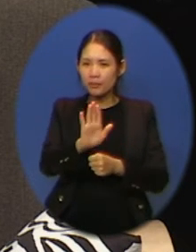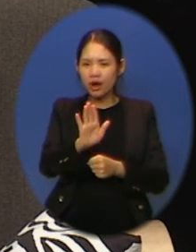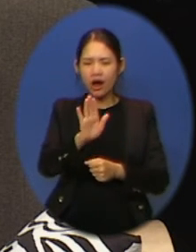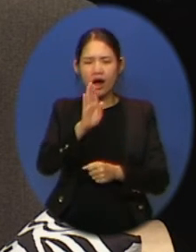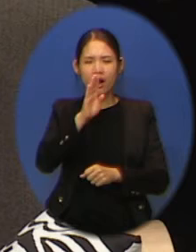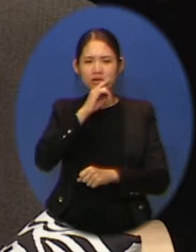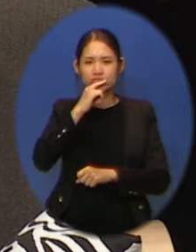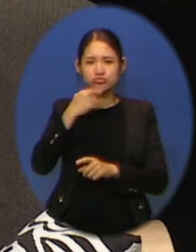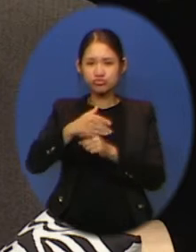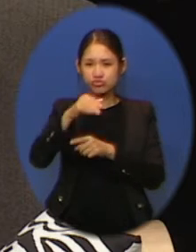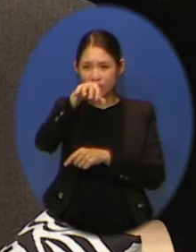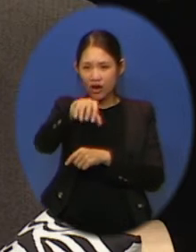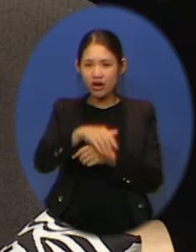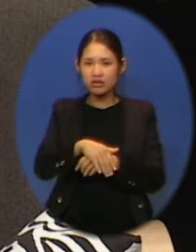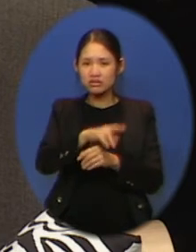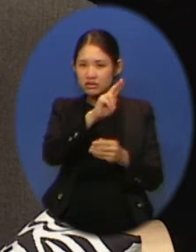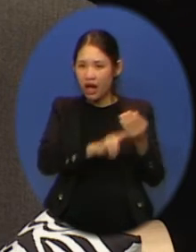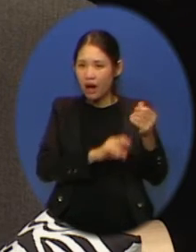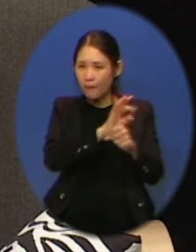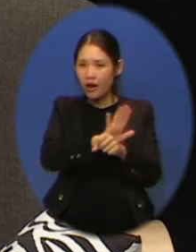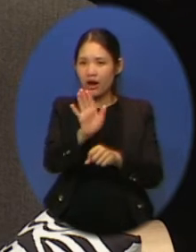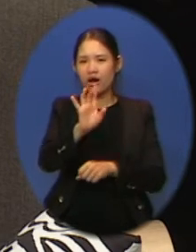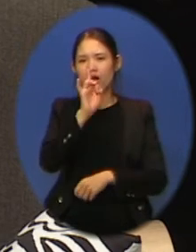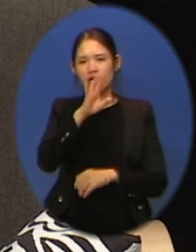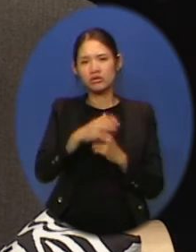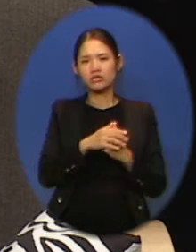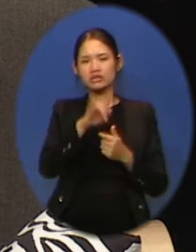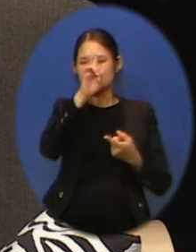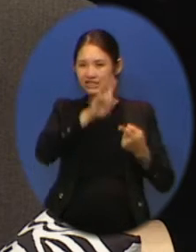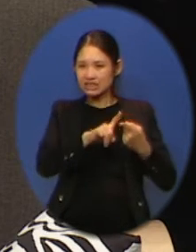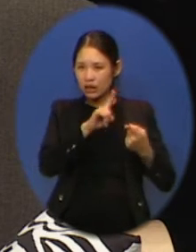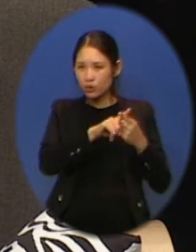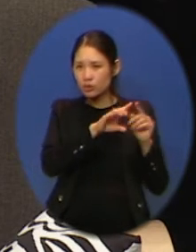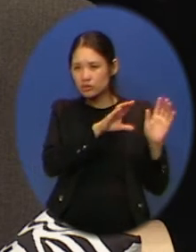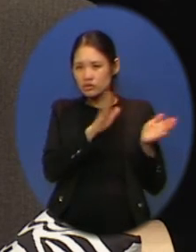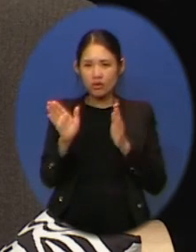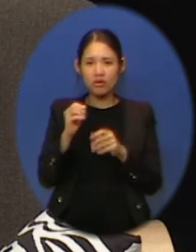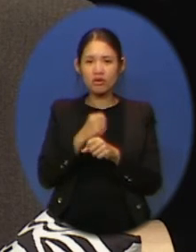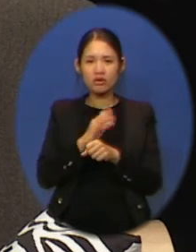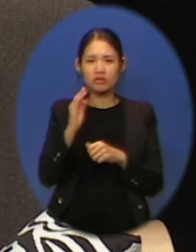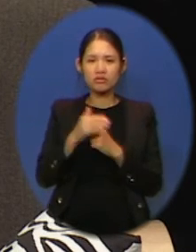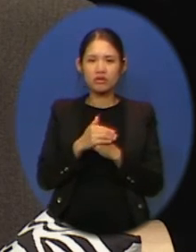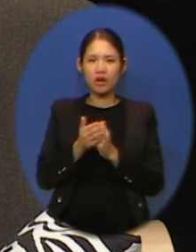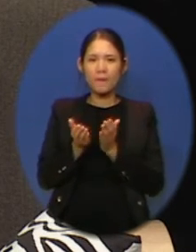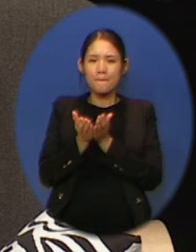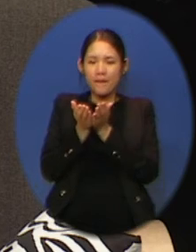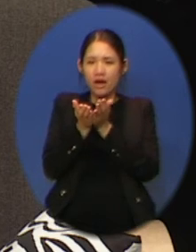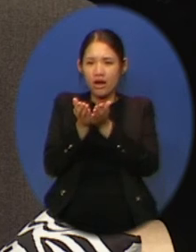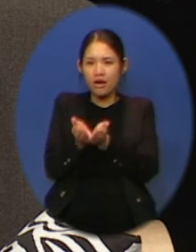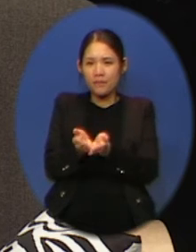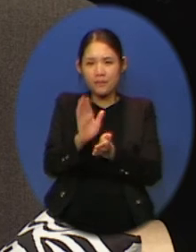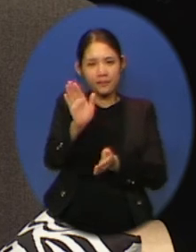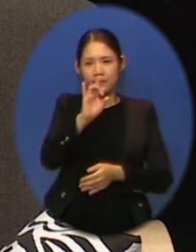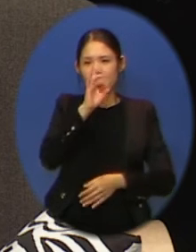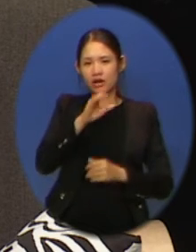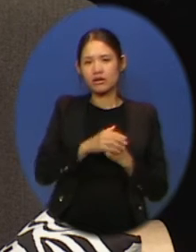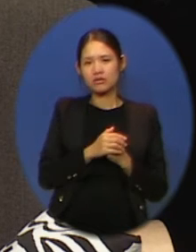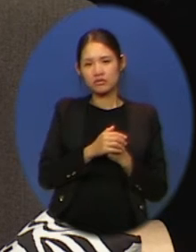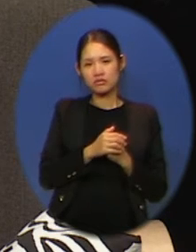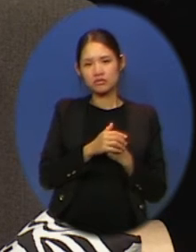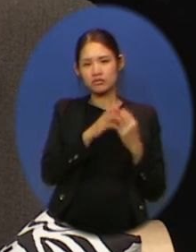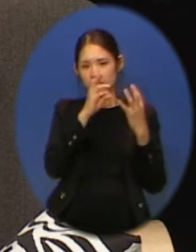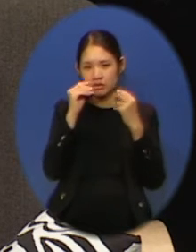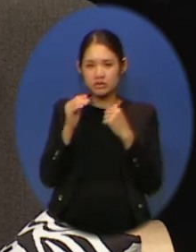않는다. 핵 쓰레기를 그날에서 해결해야지 폐로 왔다 갔다 하는 거는 그 얘기를 했습니다. 그랬더니